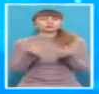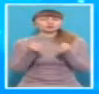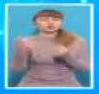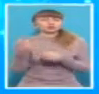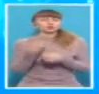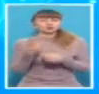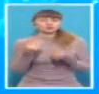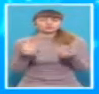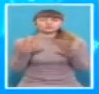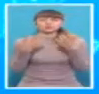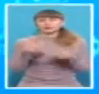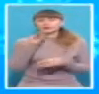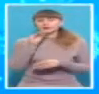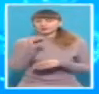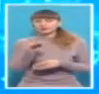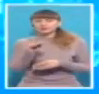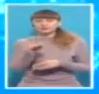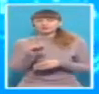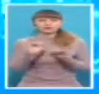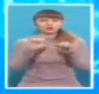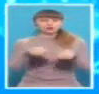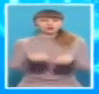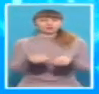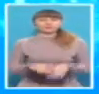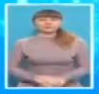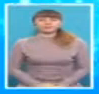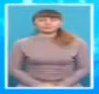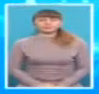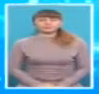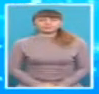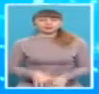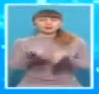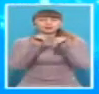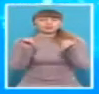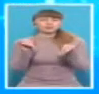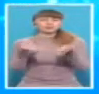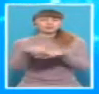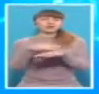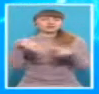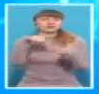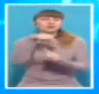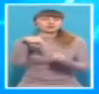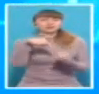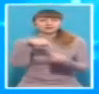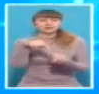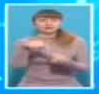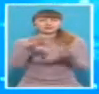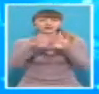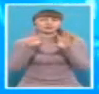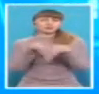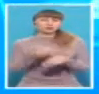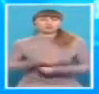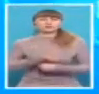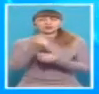үшін ұтымды тұстары өте көп. Қазақстан Республикасы еңбек және халықты әлеуметтік қорғау министрлігінің ақпараттық насихат тобының мүшесі